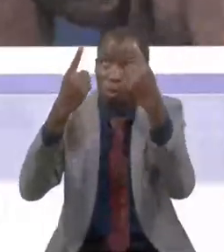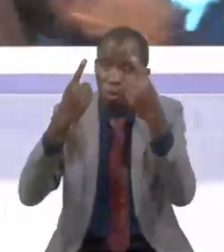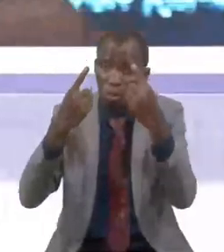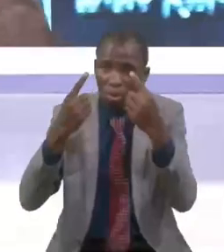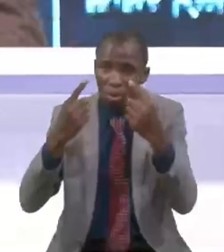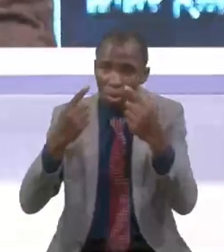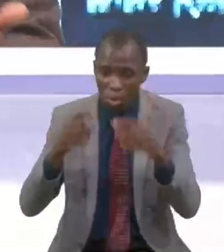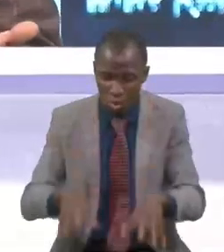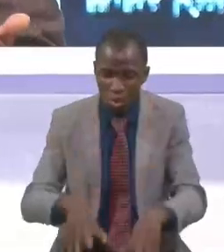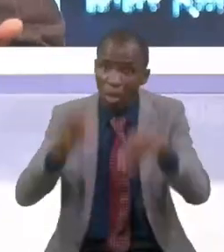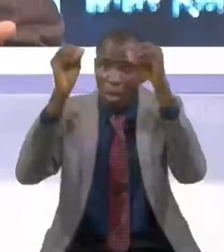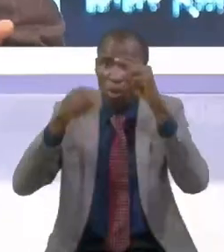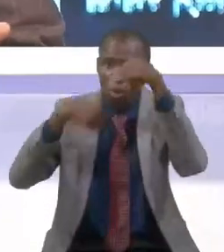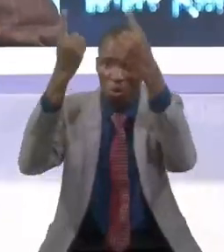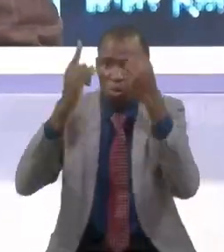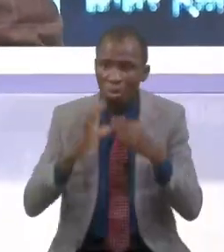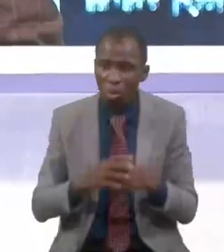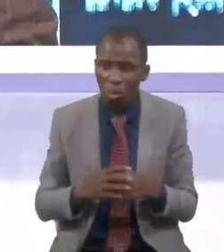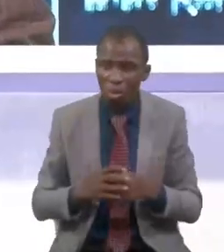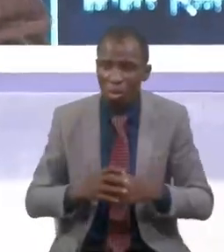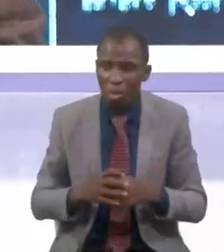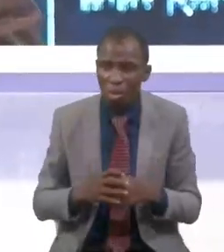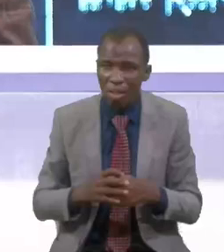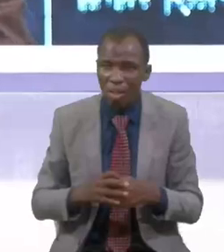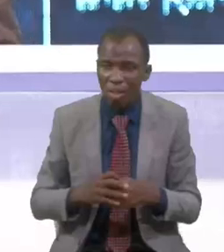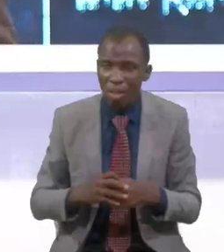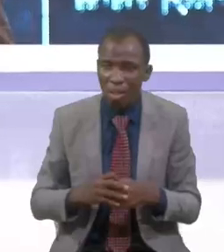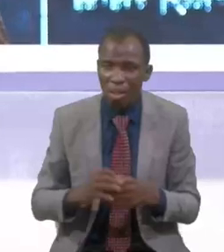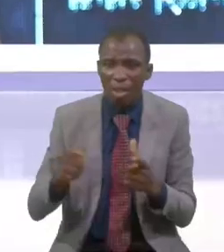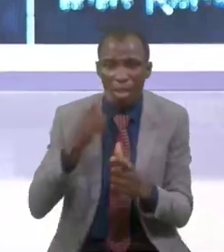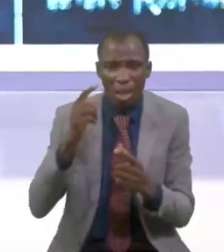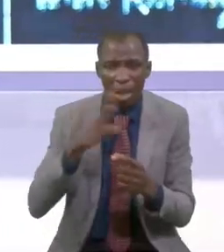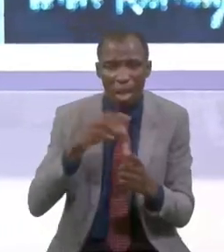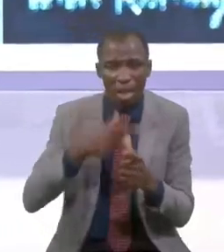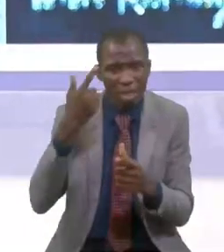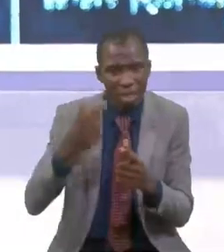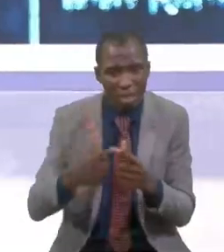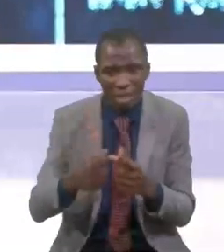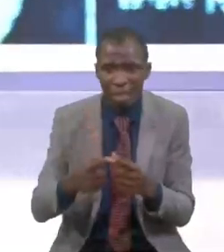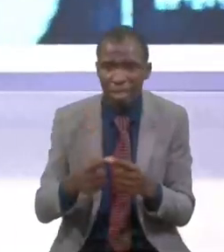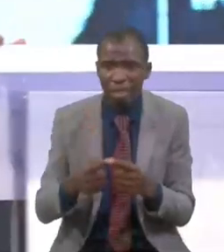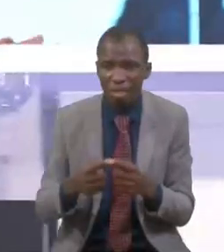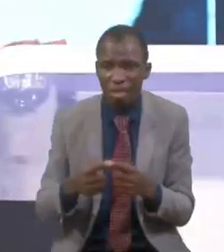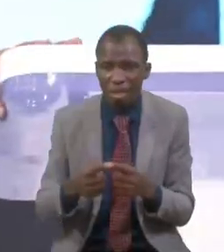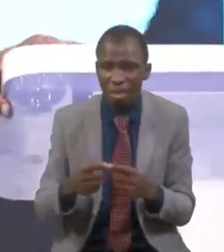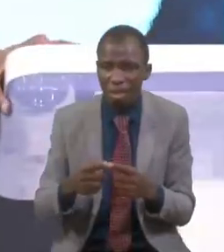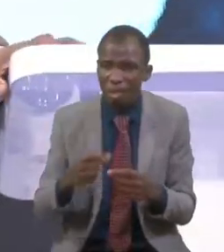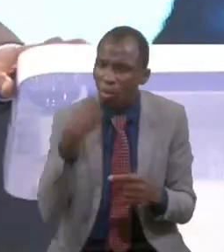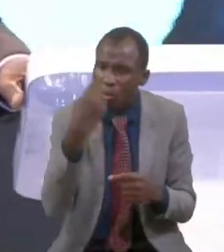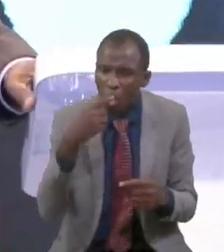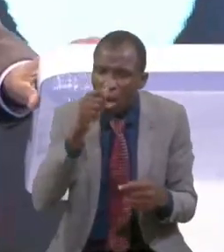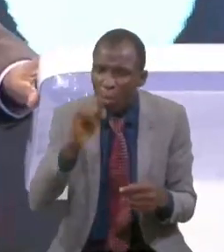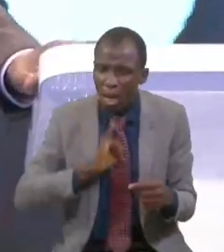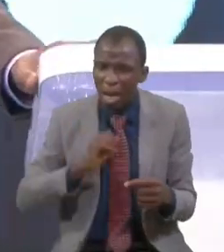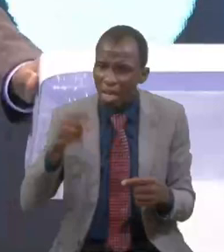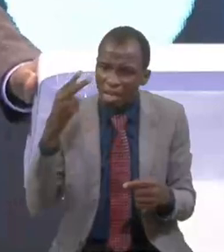ôté vous allez partir aller au ciel je vais partir vous allez partir il va partir hélas mais c'est